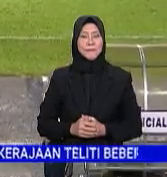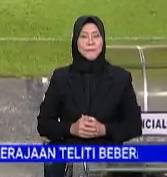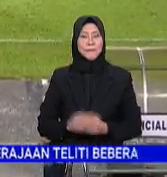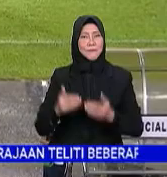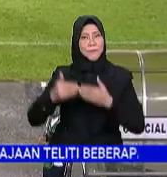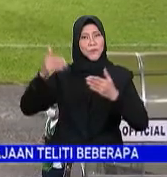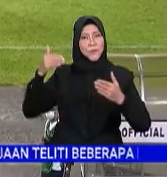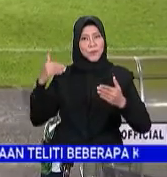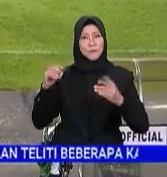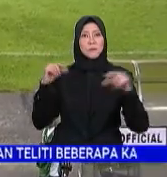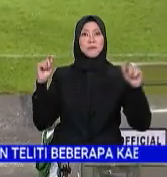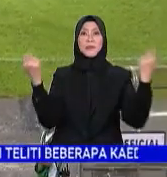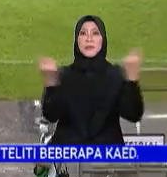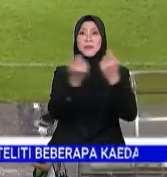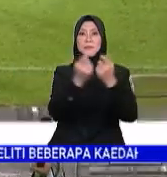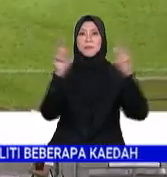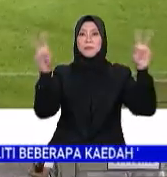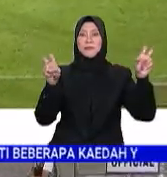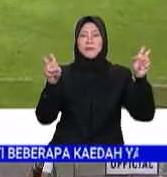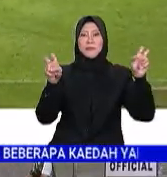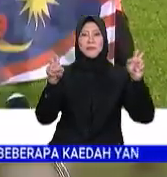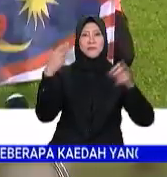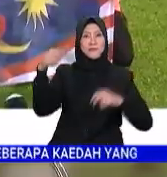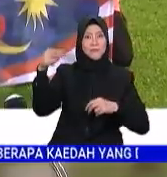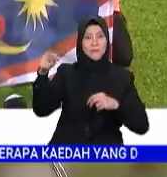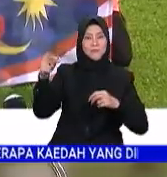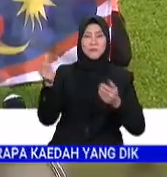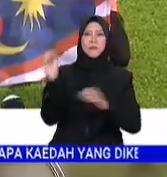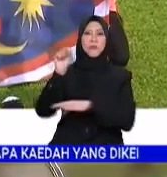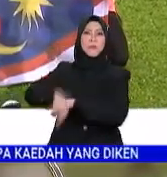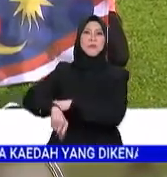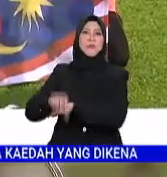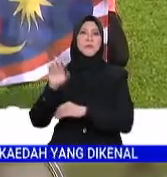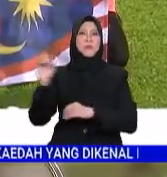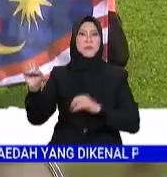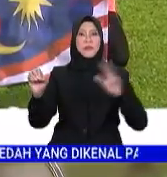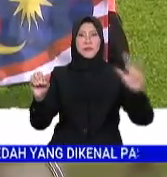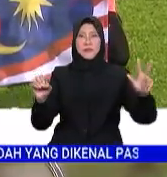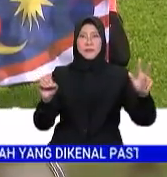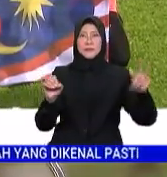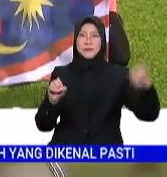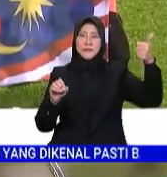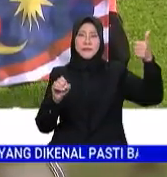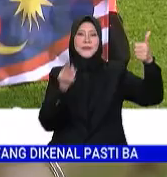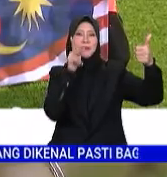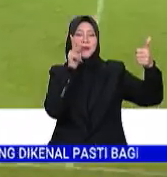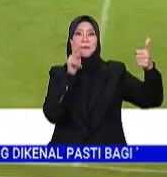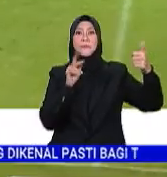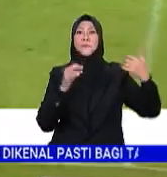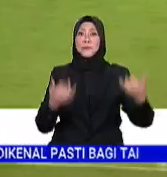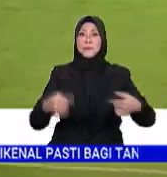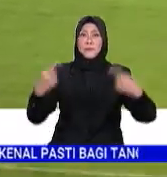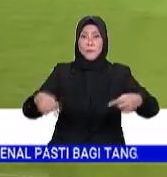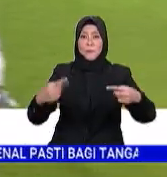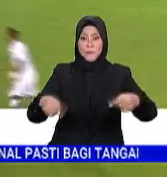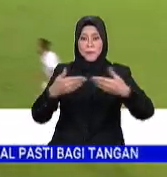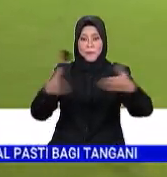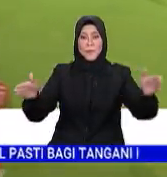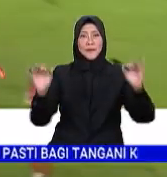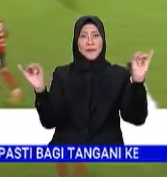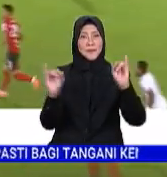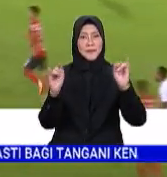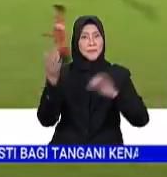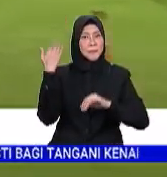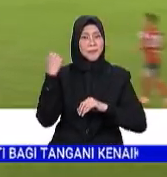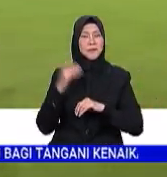Hai sebelum ini skuad yang diberi julukan Kijang hijau itu tumpah 03 kepada Kedah Darul aman FC pada aksi pembukaan izin